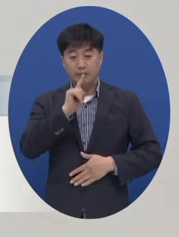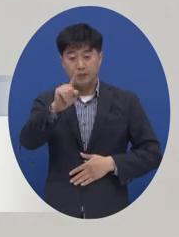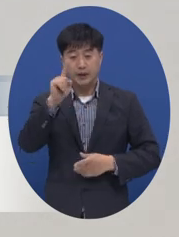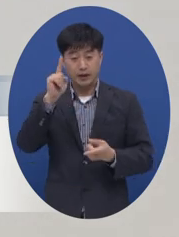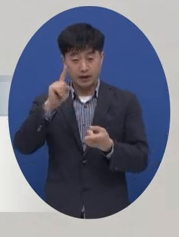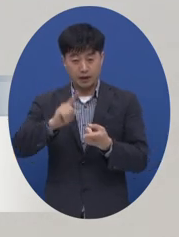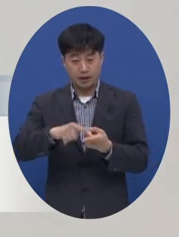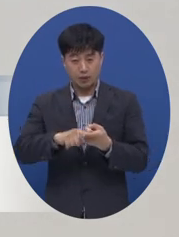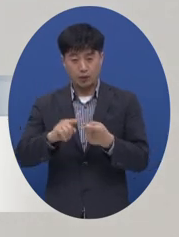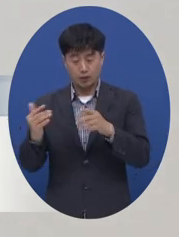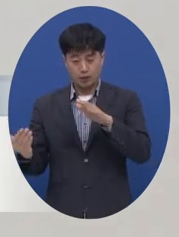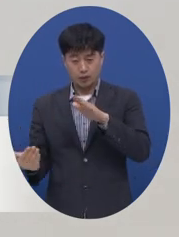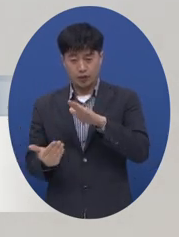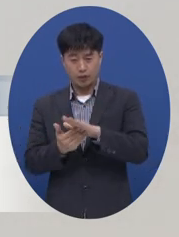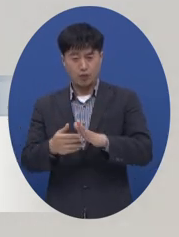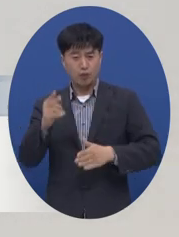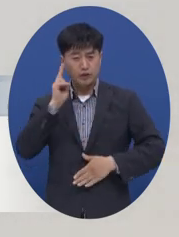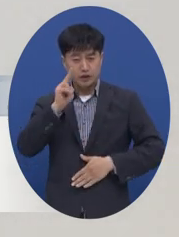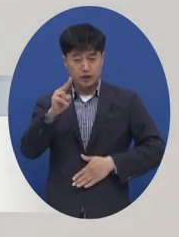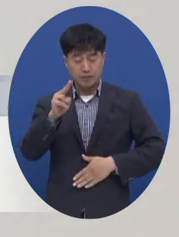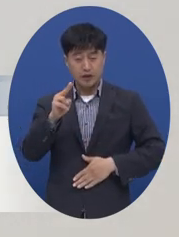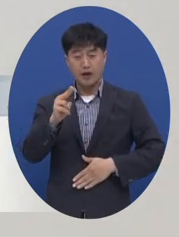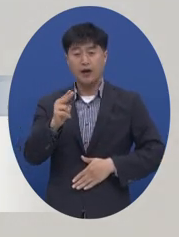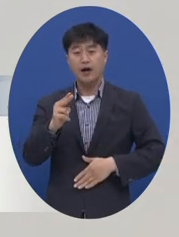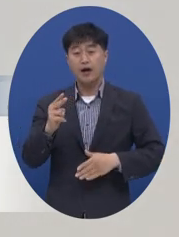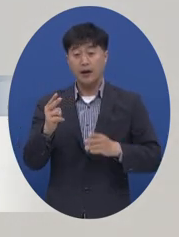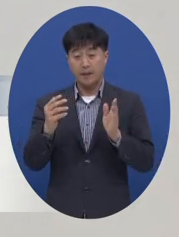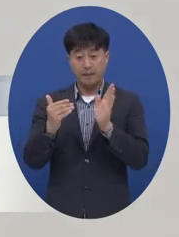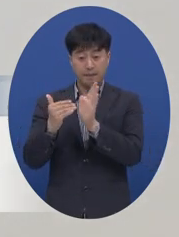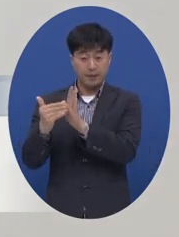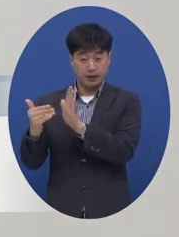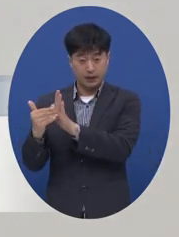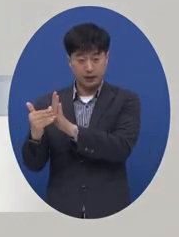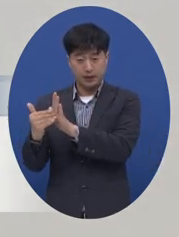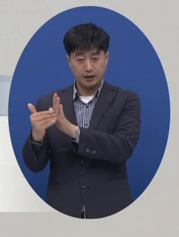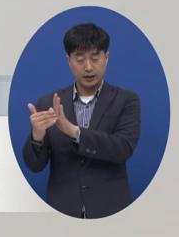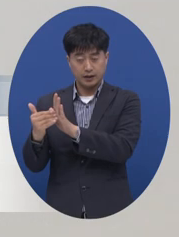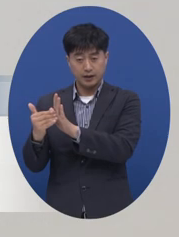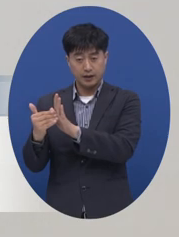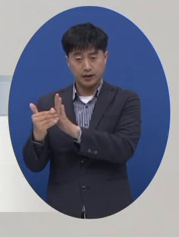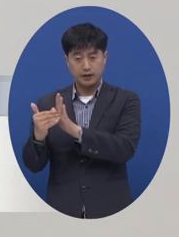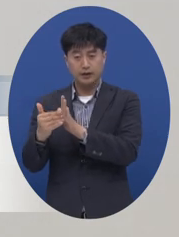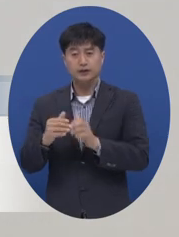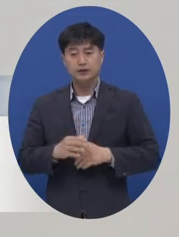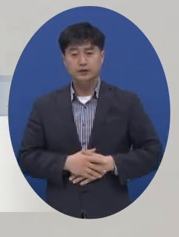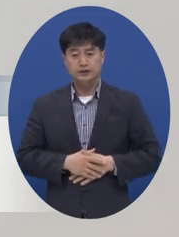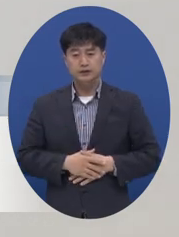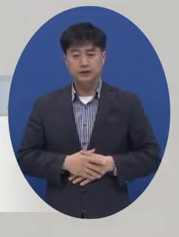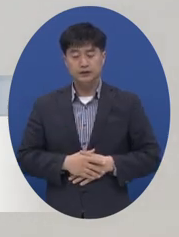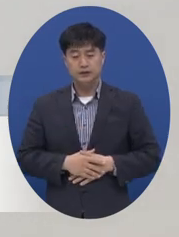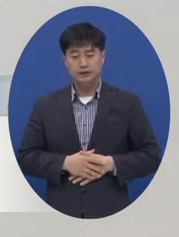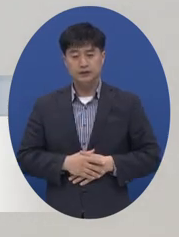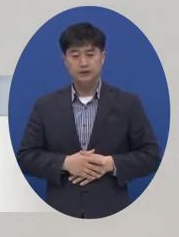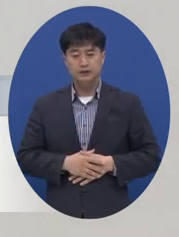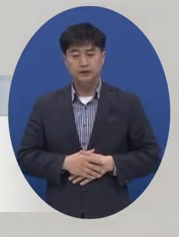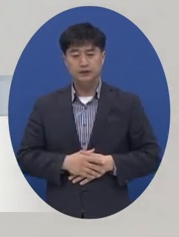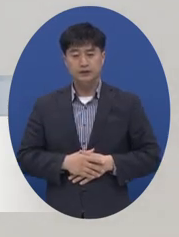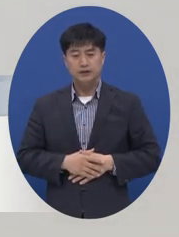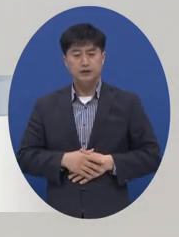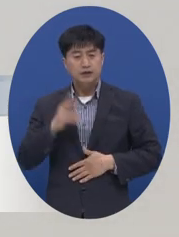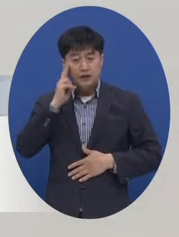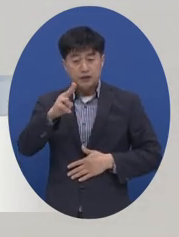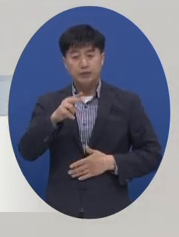이런데 과연 정말 우리가 말한 것처럼 최고의 과한